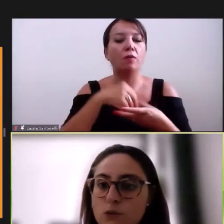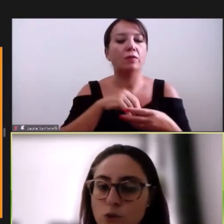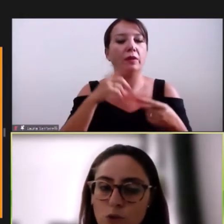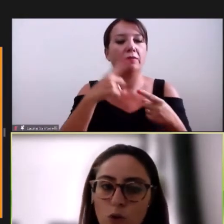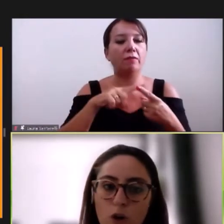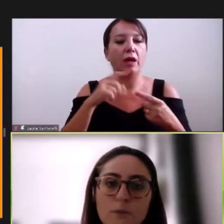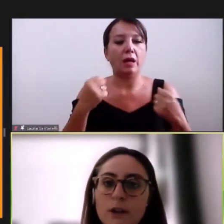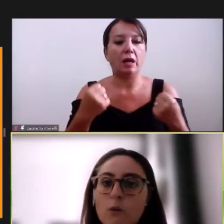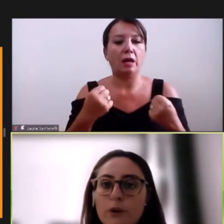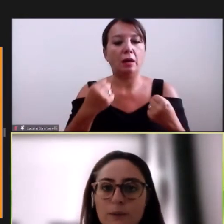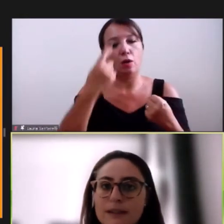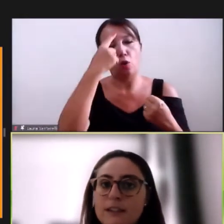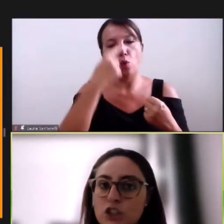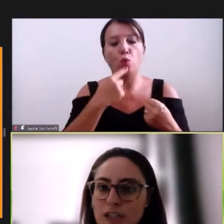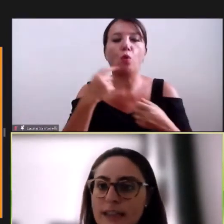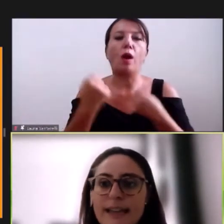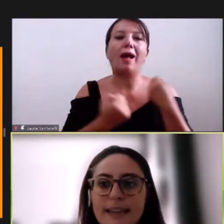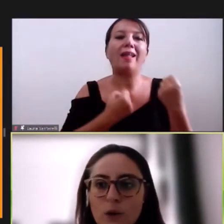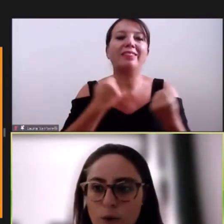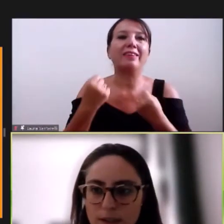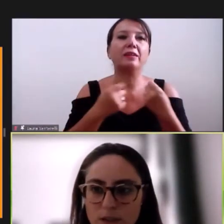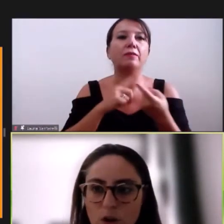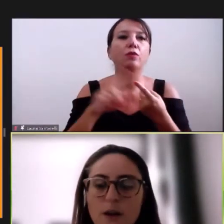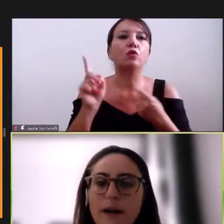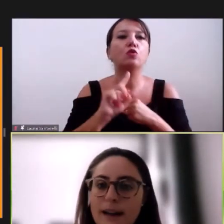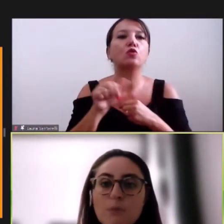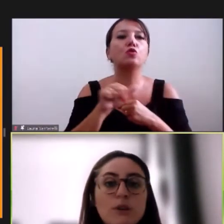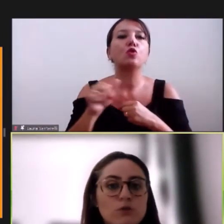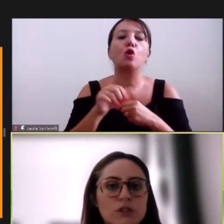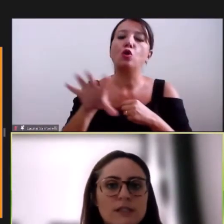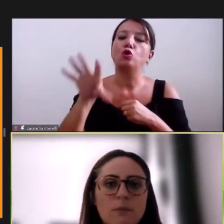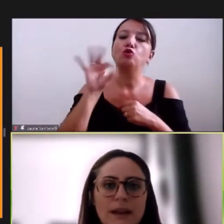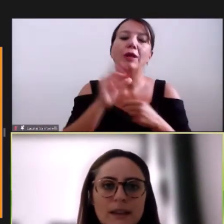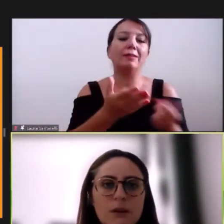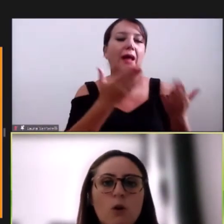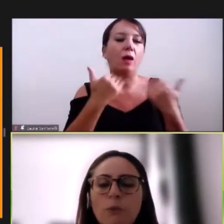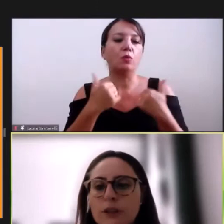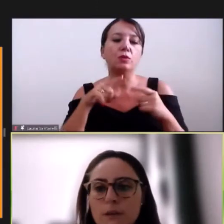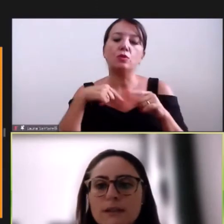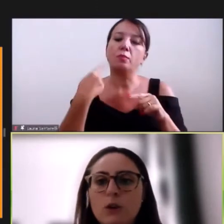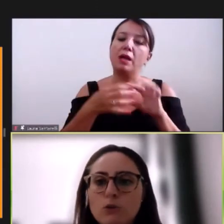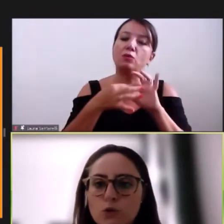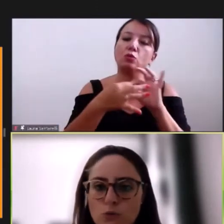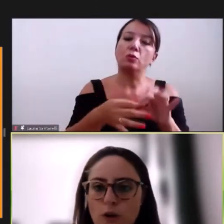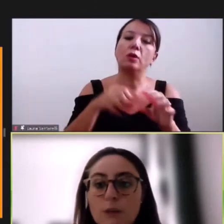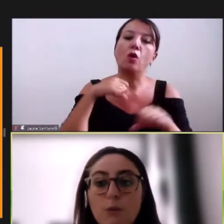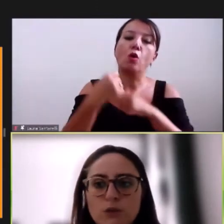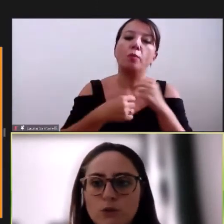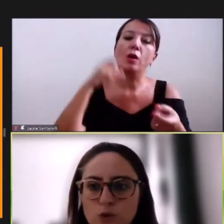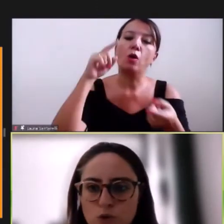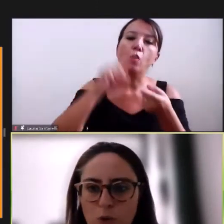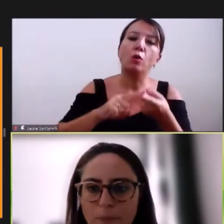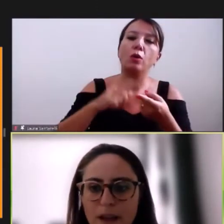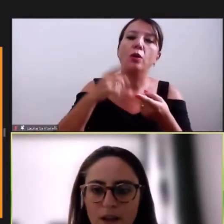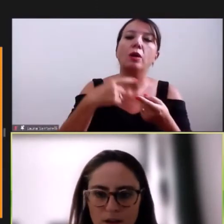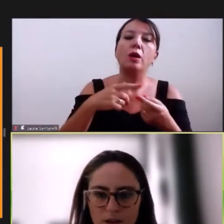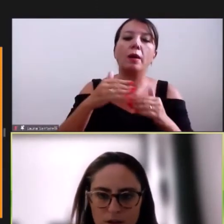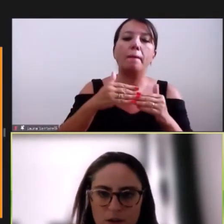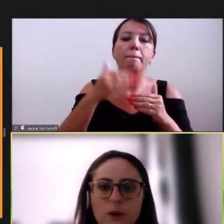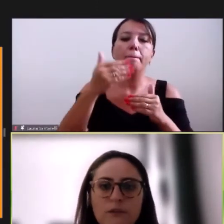ruolo attivo non solo per i comportamenti di scelta e di acquisto, ma anche poi successivamente per i comportamenti di consumo e di